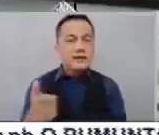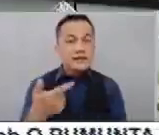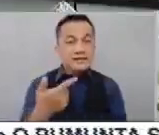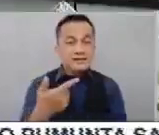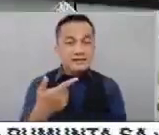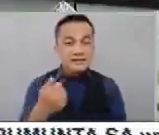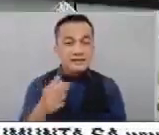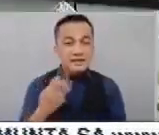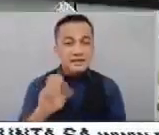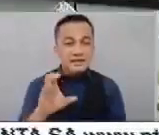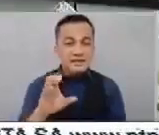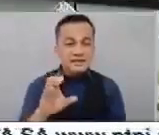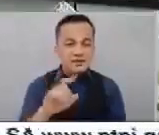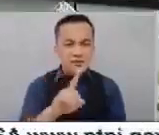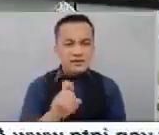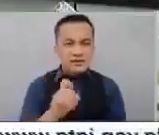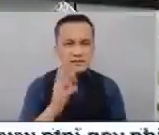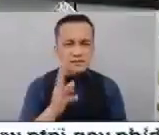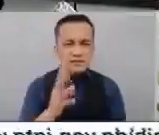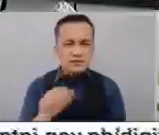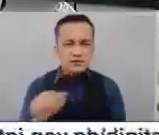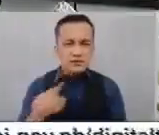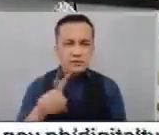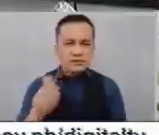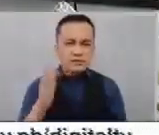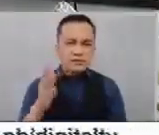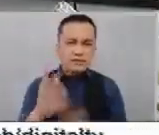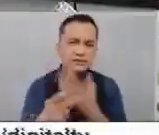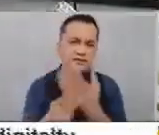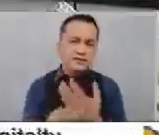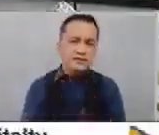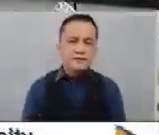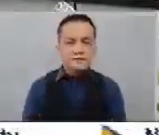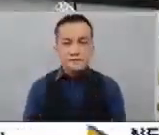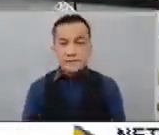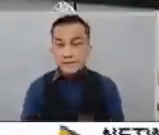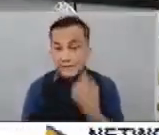At yan muna ang latest na presyo mula rito sa Balintawak Market. Balik muna sa iyo, Aljo.